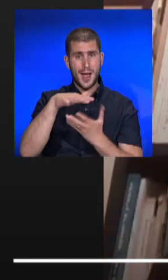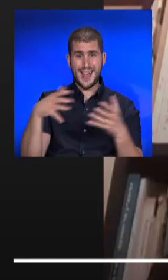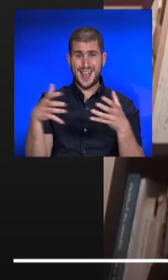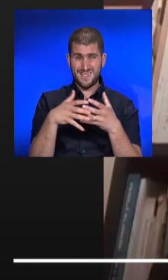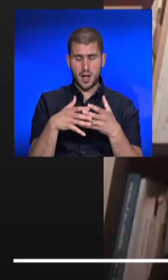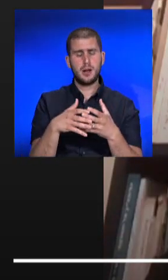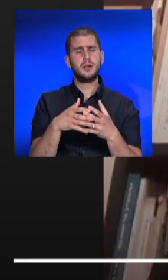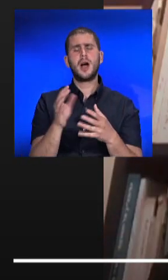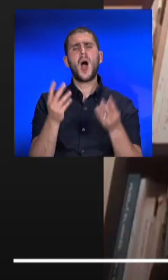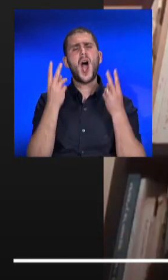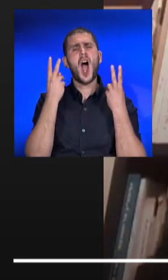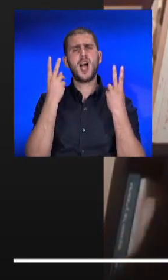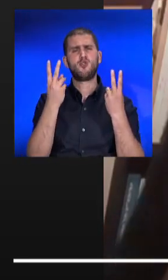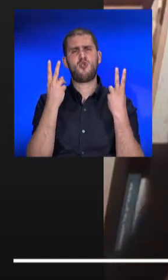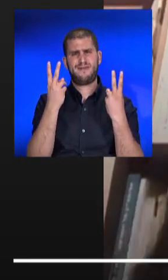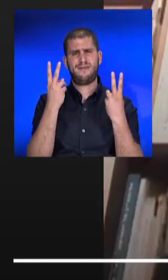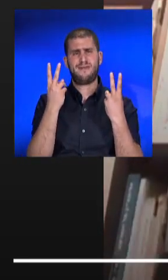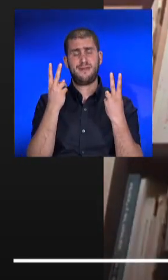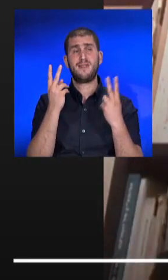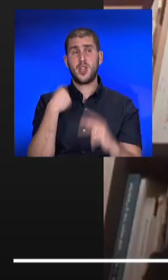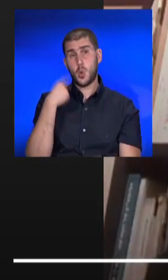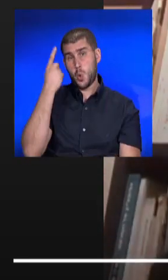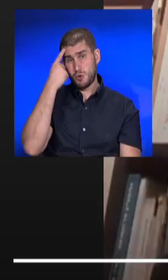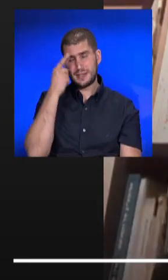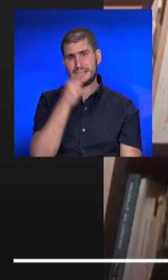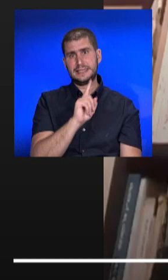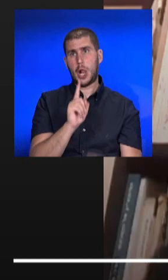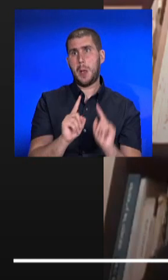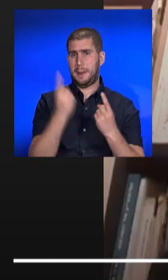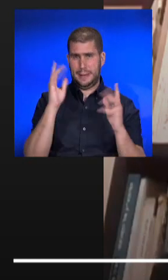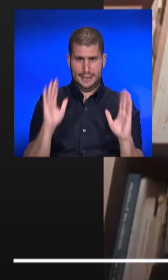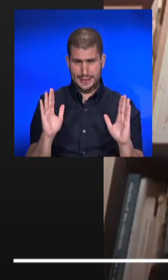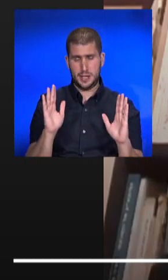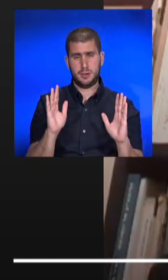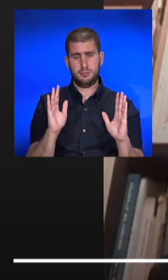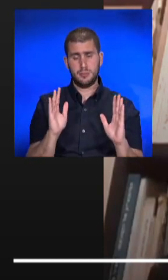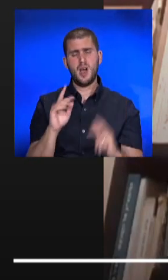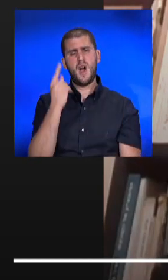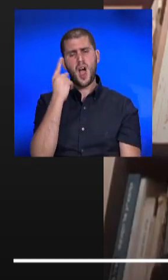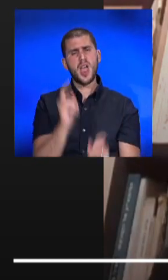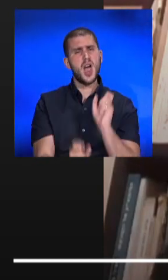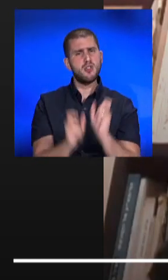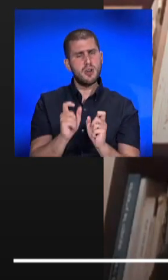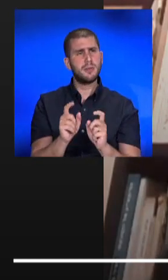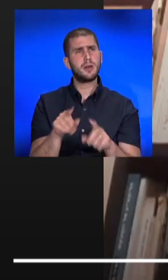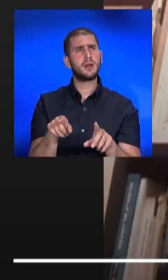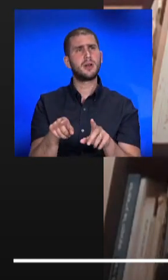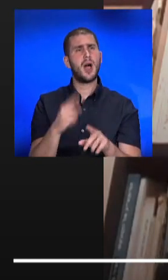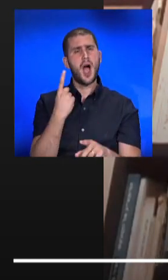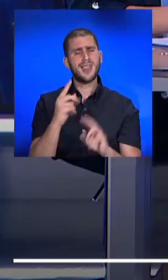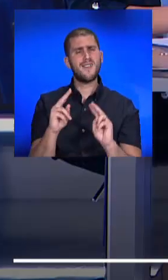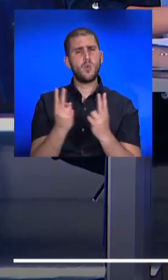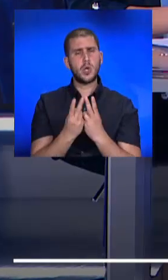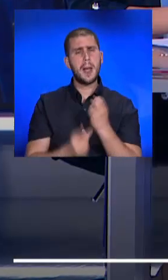אומרת, חשוב, ואני חושבת שזה לא במקרה שאחד האנשים שמרגישים, אחת הקבוצות